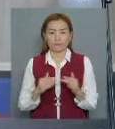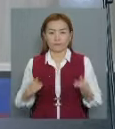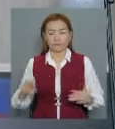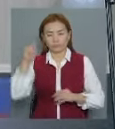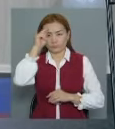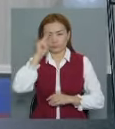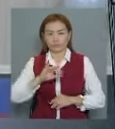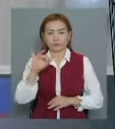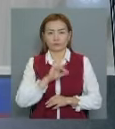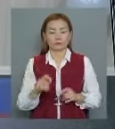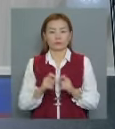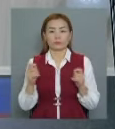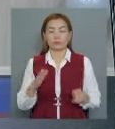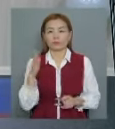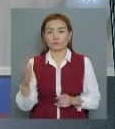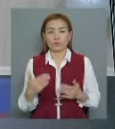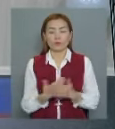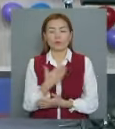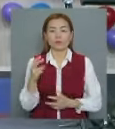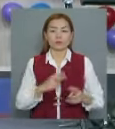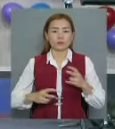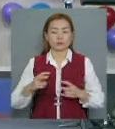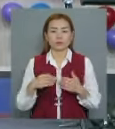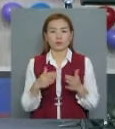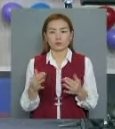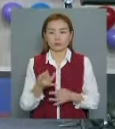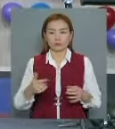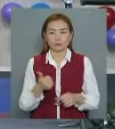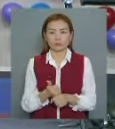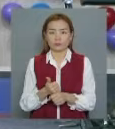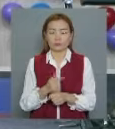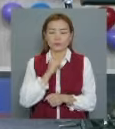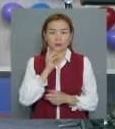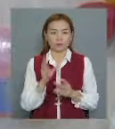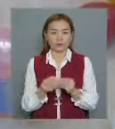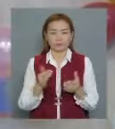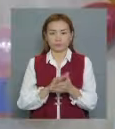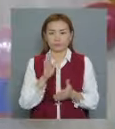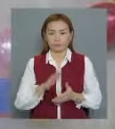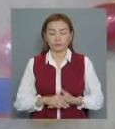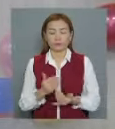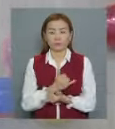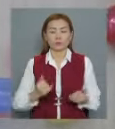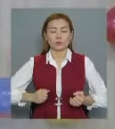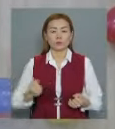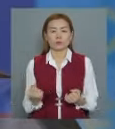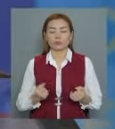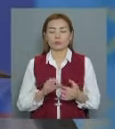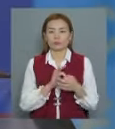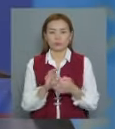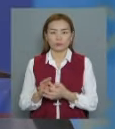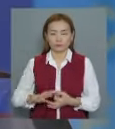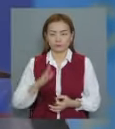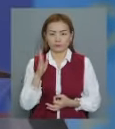санасына тарих тағылымын меңгерту. Жаңа ізденістерге жол ашқан өңірдің өнегелі жастарын таныстыру. Олардың достық ынтымақтастығын